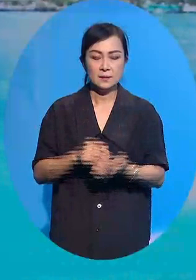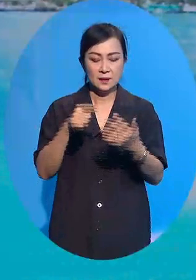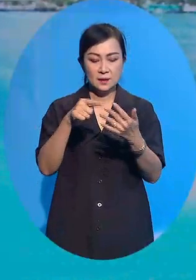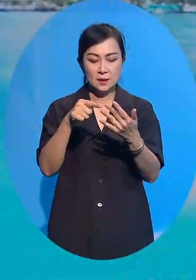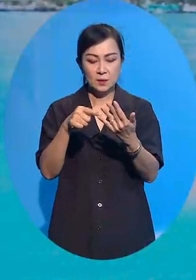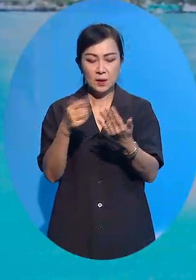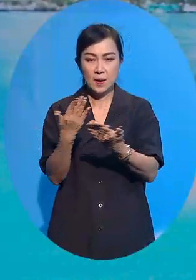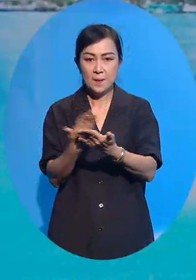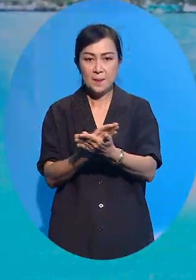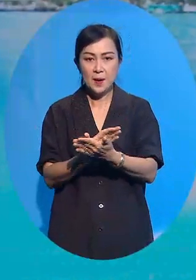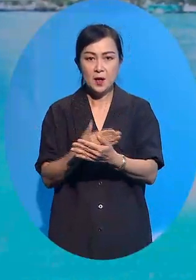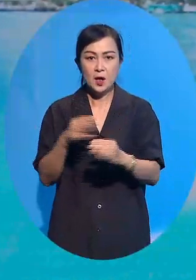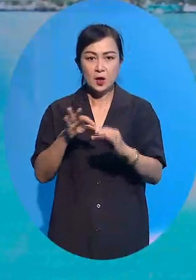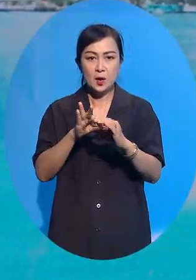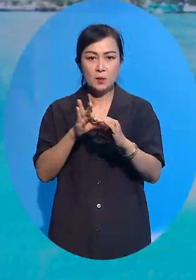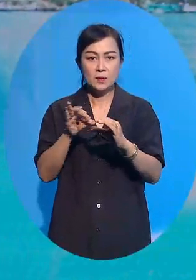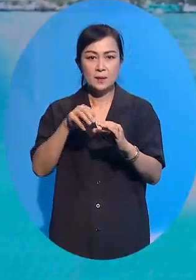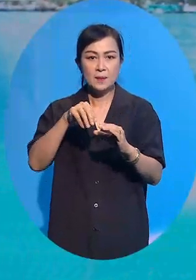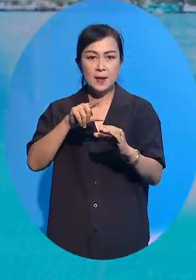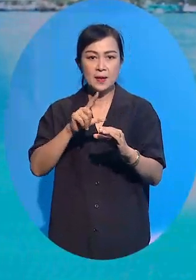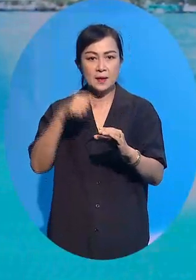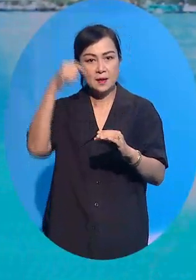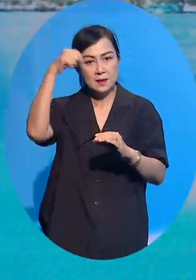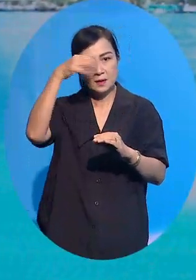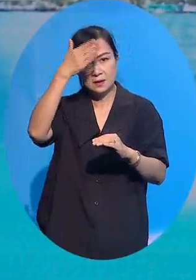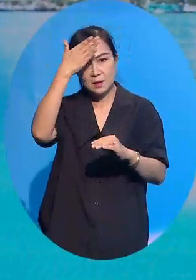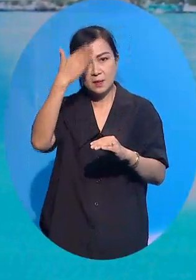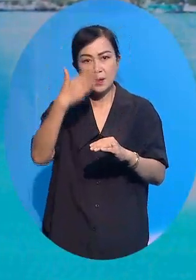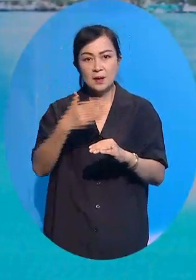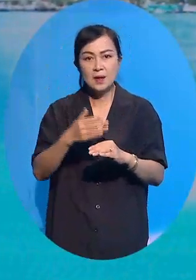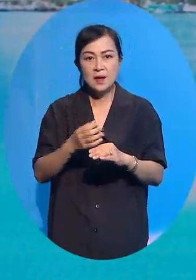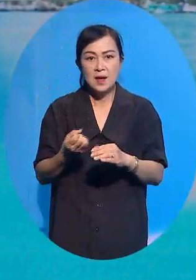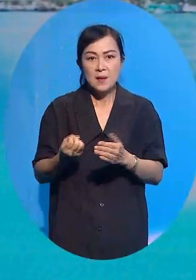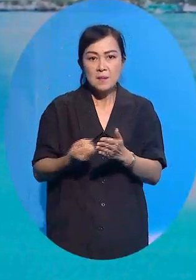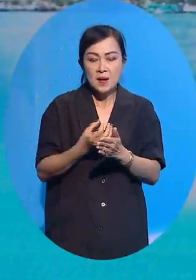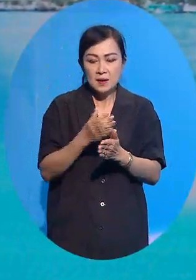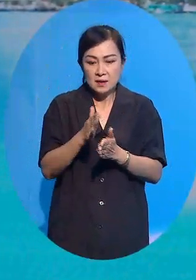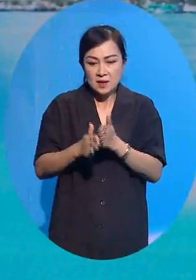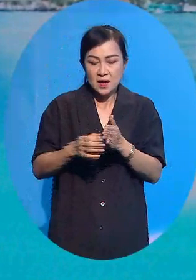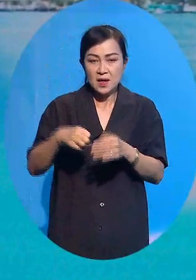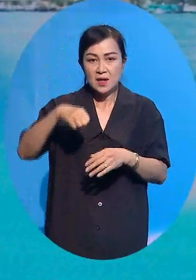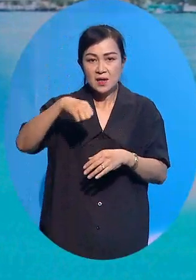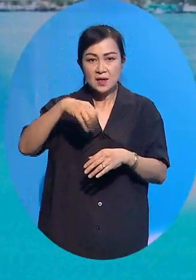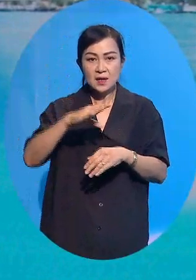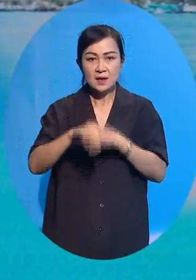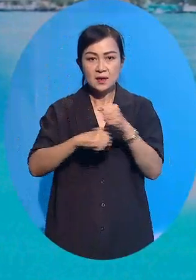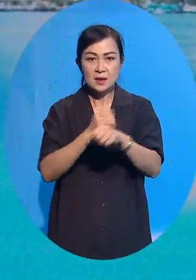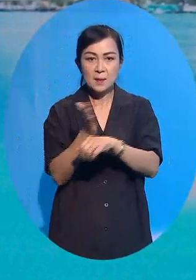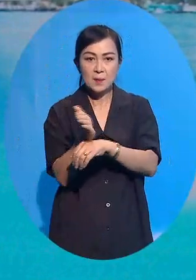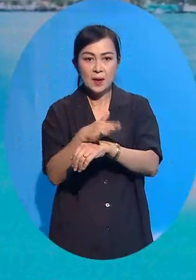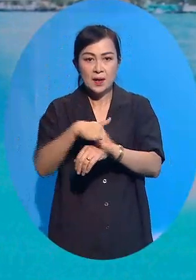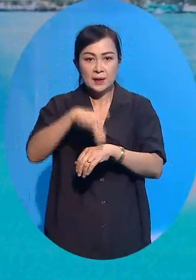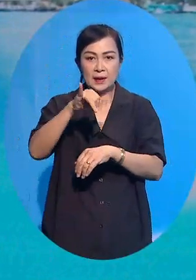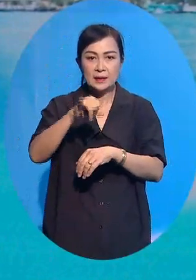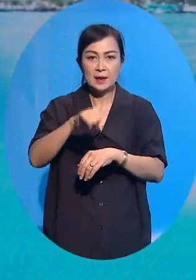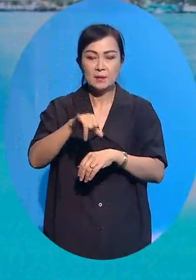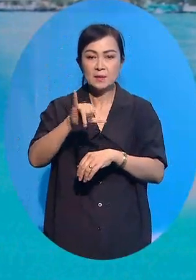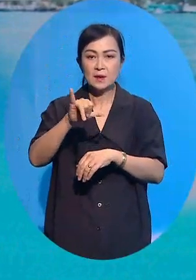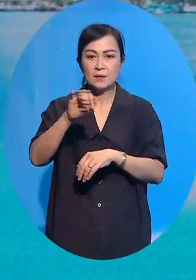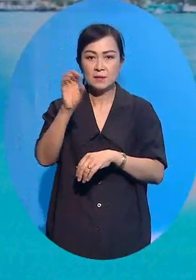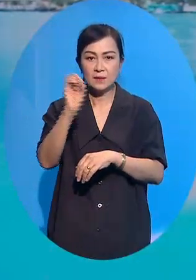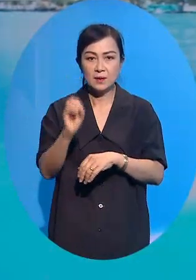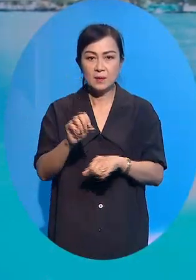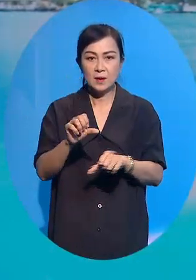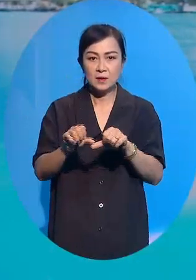Một thống kê mới đây của công ty nghiên cứu Maglite ở Nhật Bản cho biết doanh số bán xe điện toàn cầu trong năm ngoái đã tăng